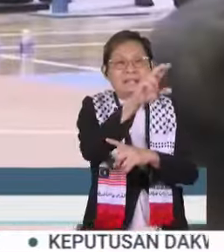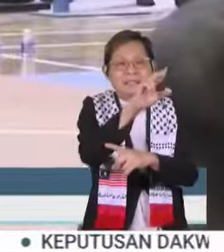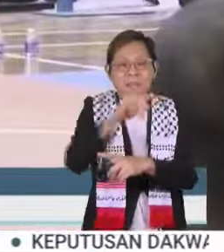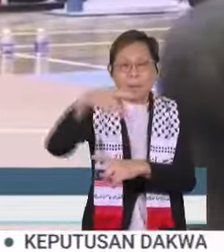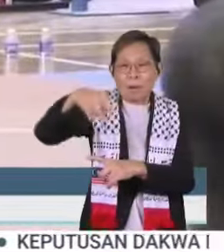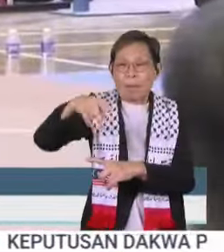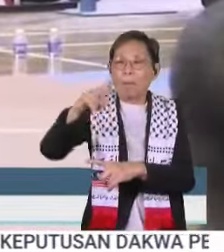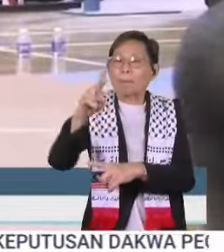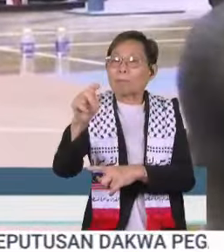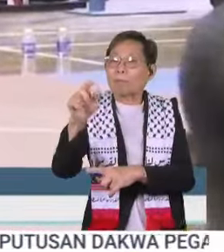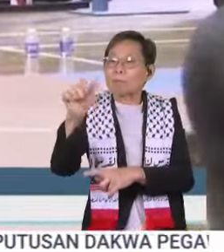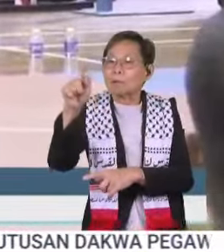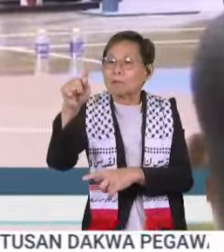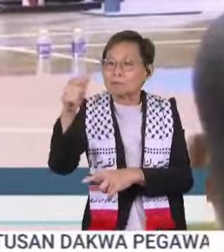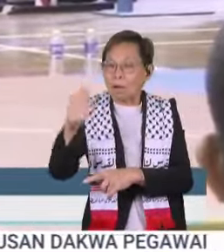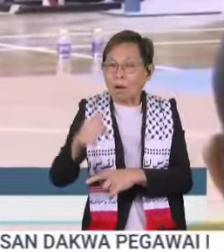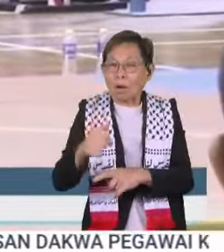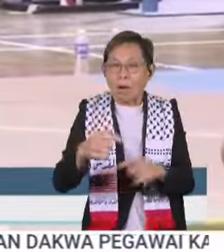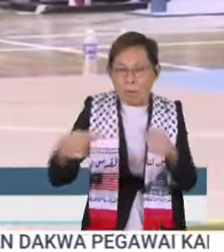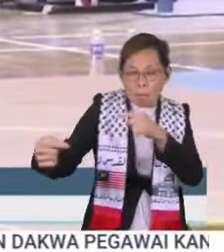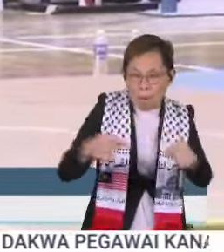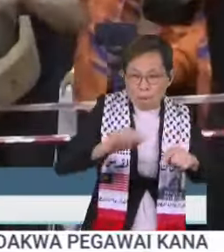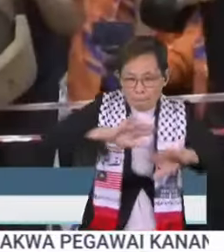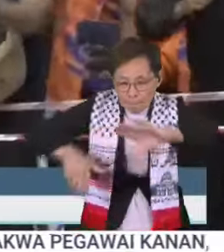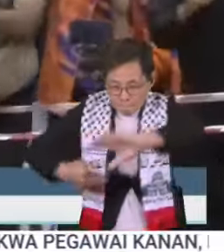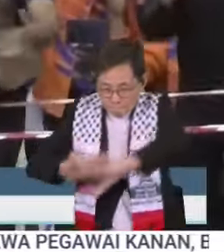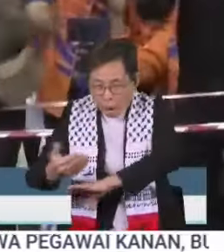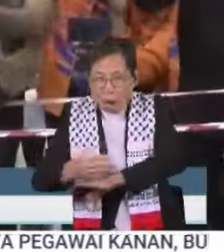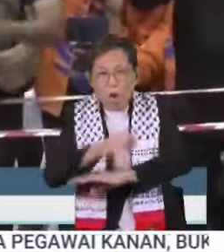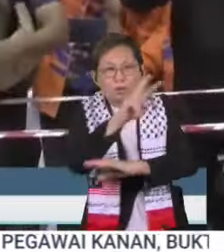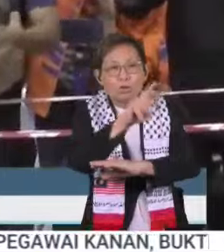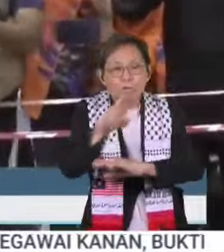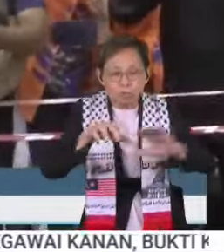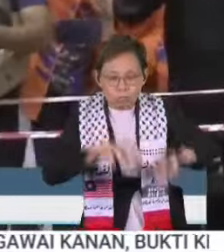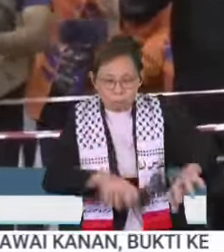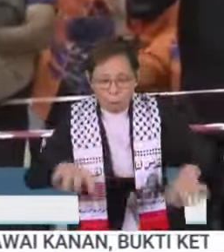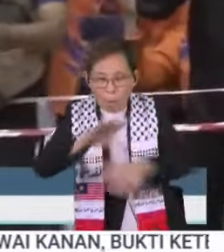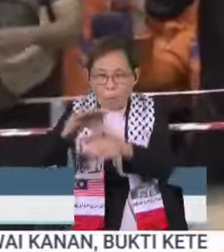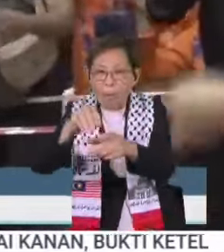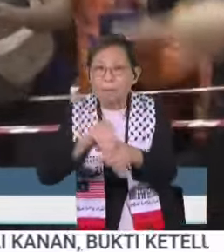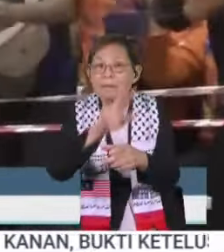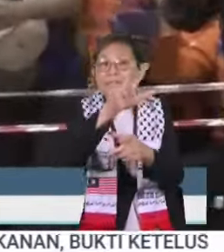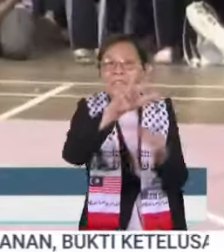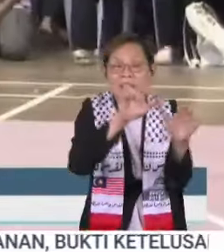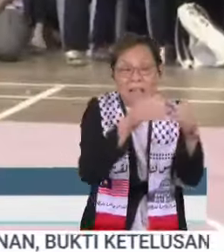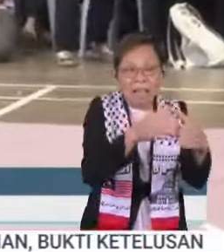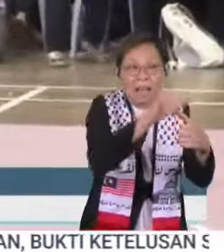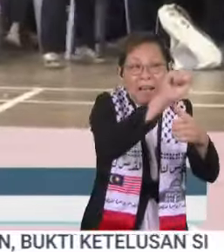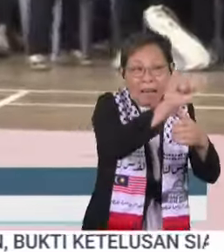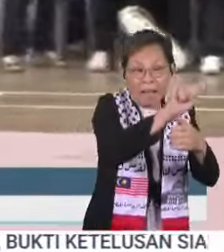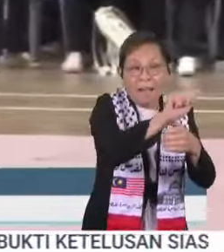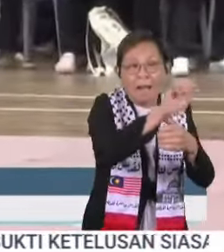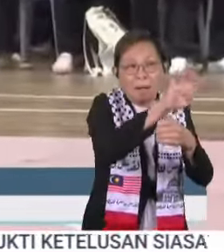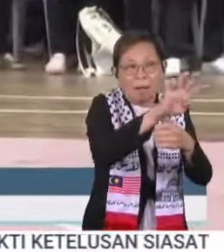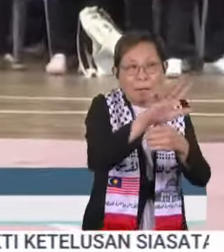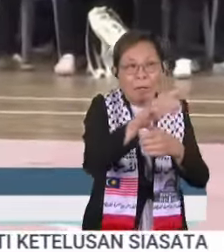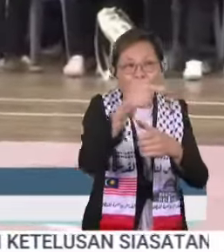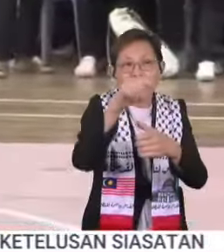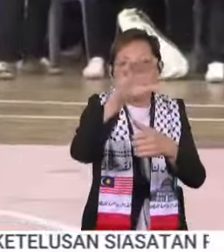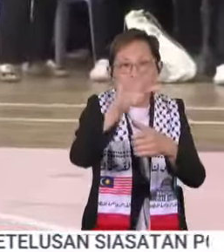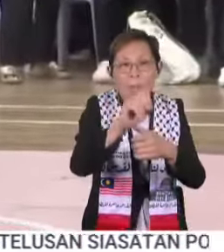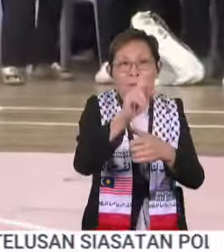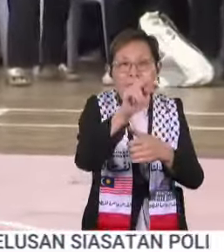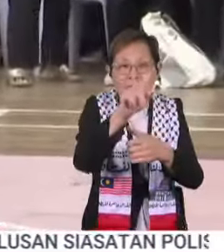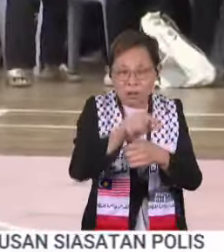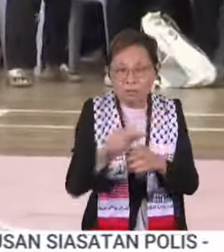mempamerkan aksi pesilat dari 22 daerah membabitkan tiga kategori kelas E 45 hingga